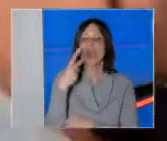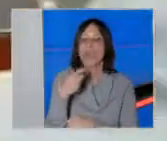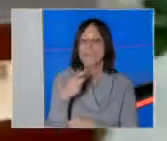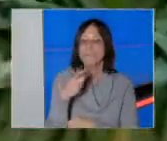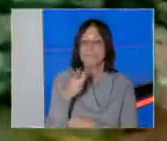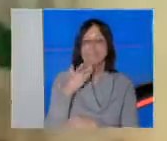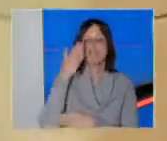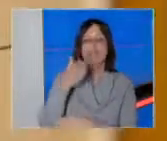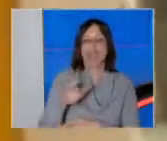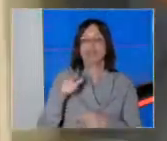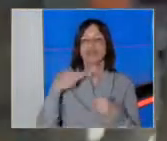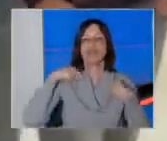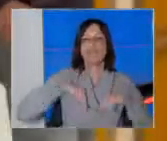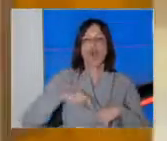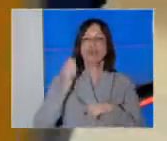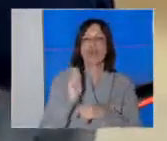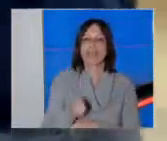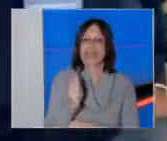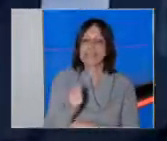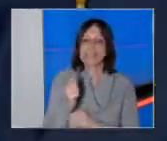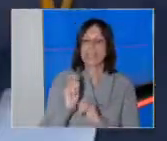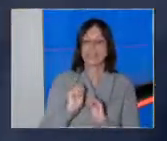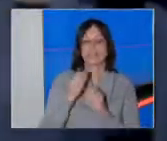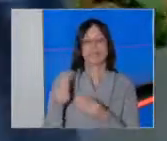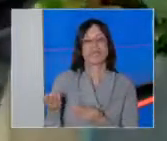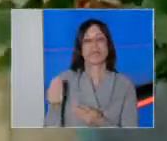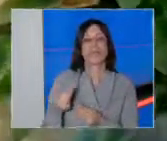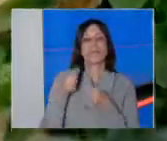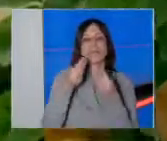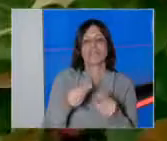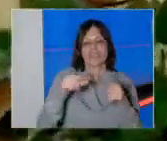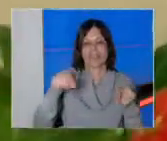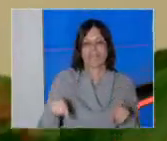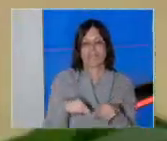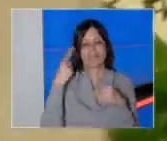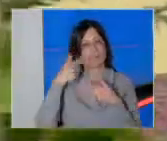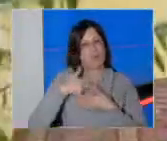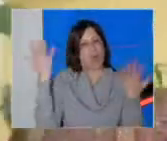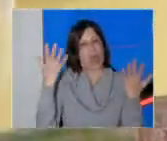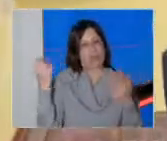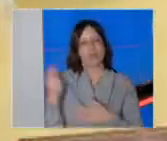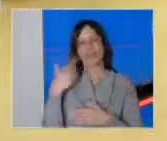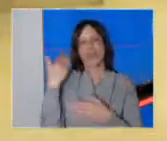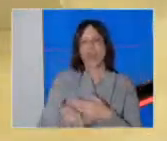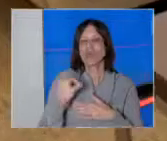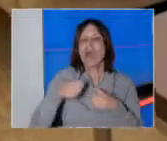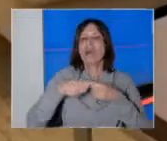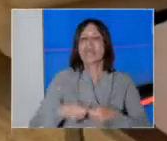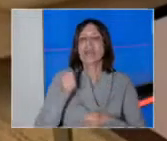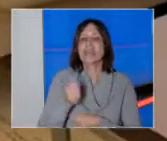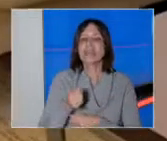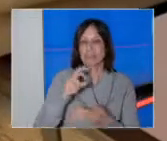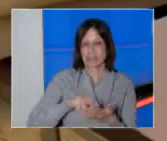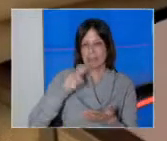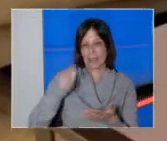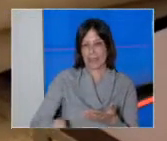כאן, מגיע אל יושב ראש הכנסת, הוא מגיש לו את הדף שהפך להיות פופולרי מאוד בשבועות האחרונים, שחברי כנסת